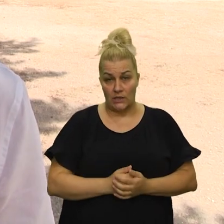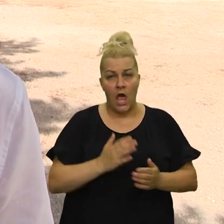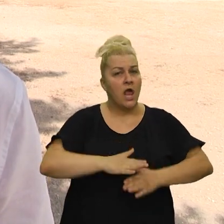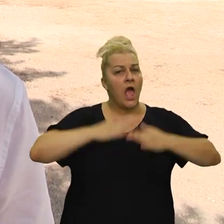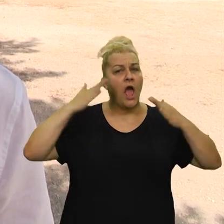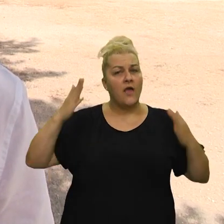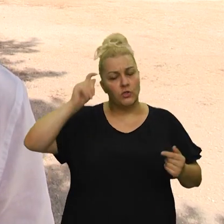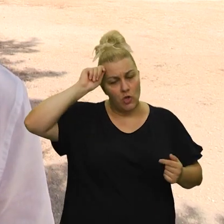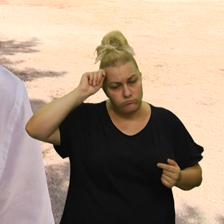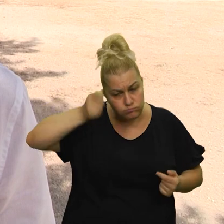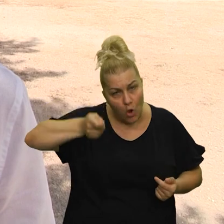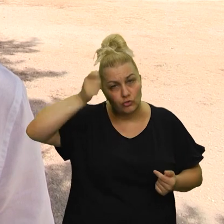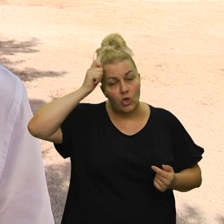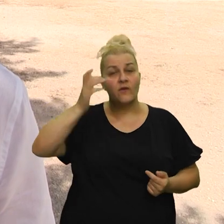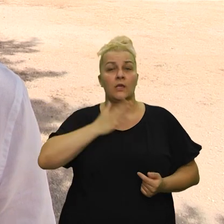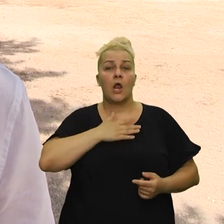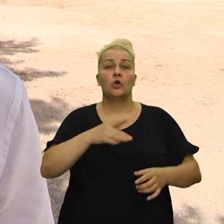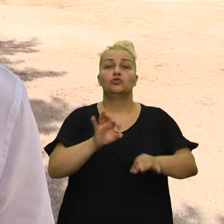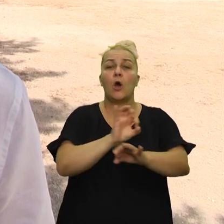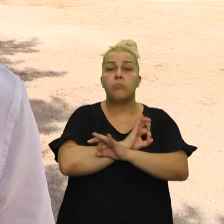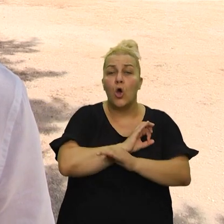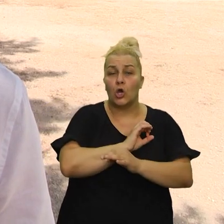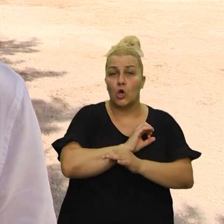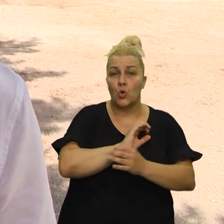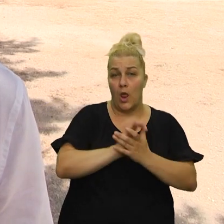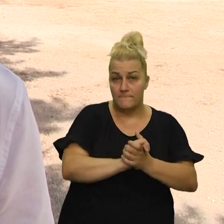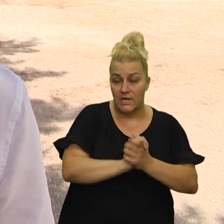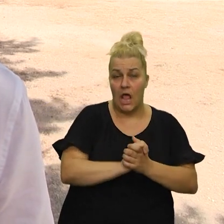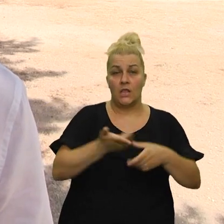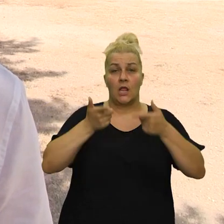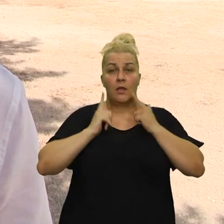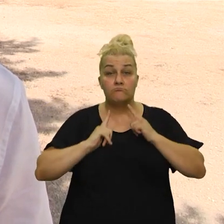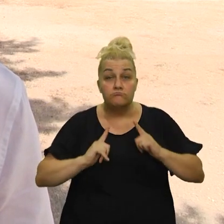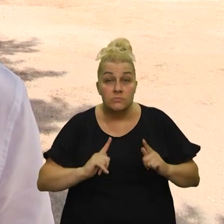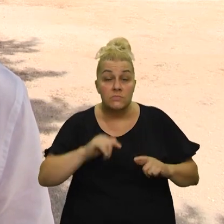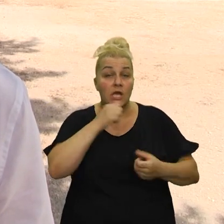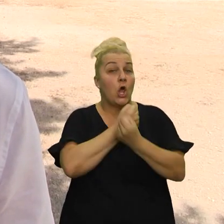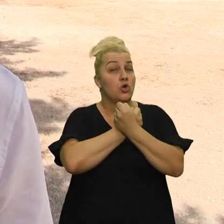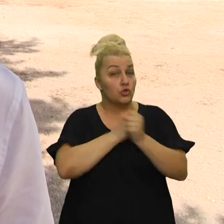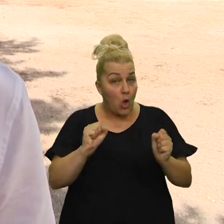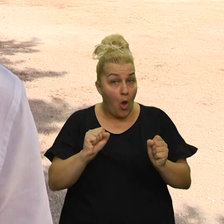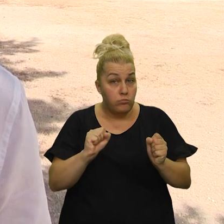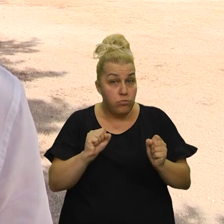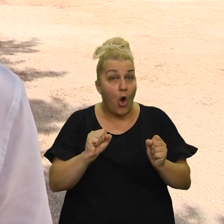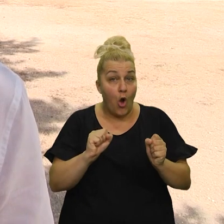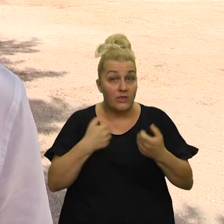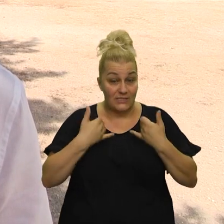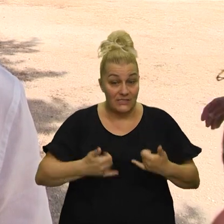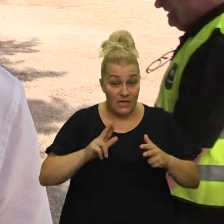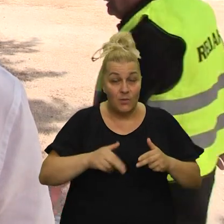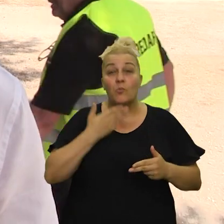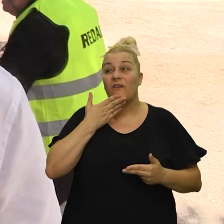Najveće poštovanje su naši poginuli prijatelji, mir i slobodu koju danas uživamo, dugujemo njima, i